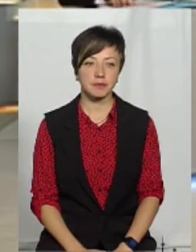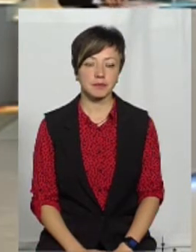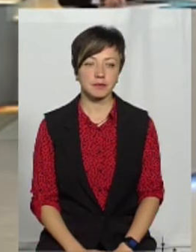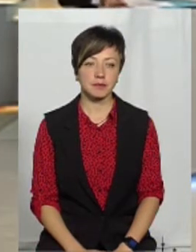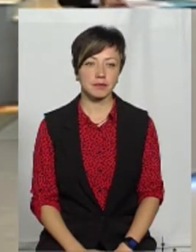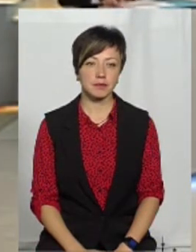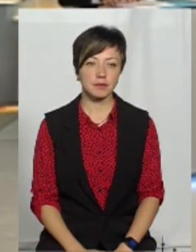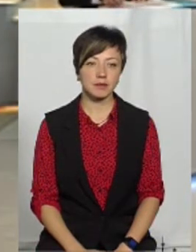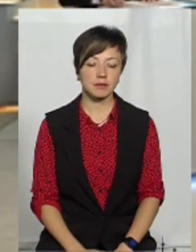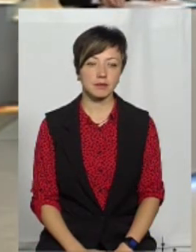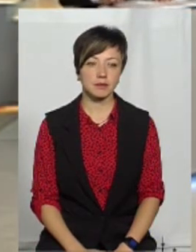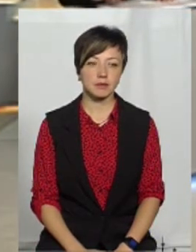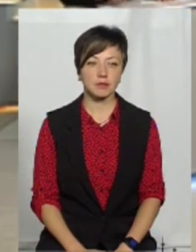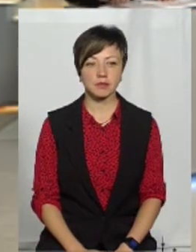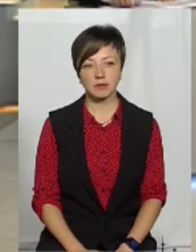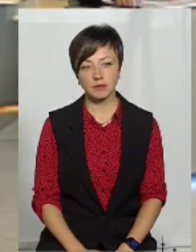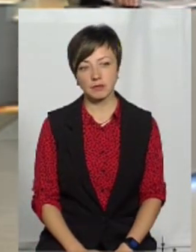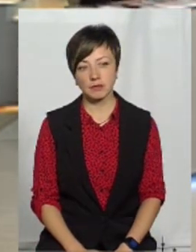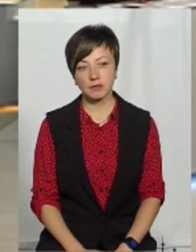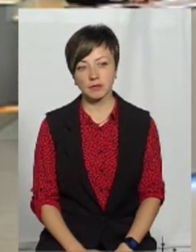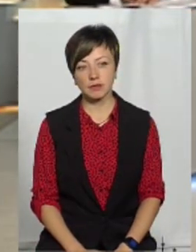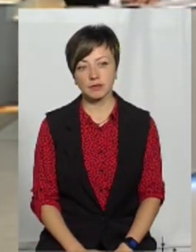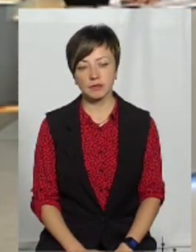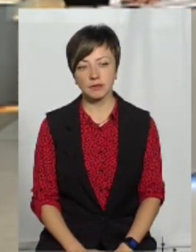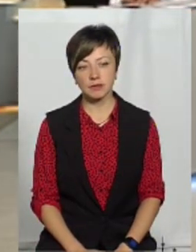вас скоротити питання. Прошу.